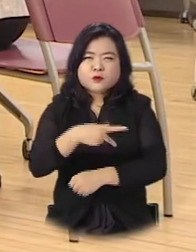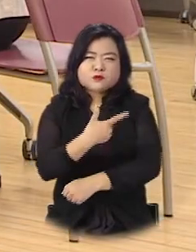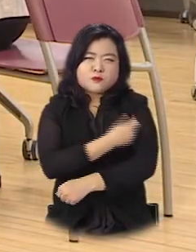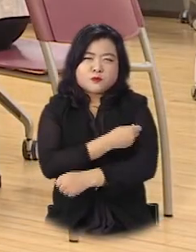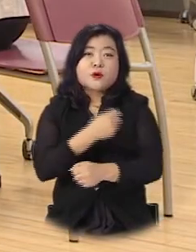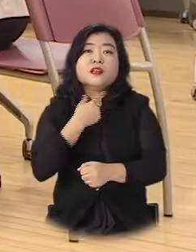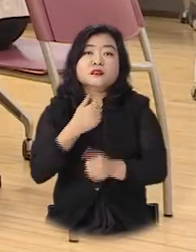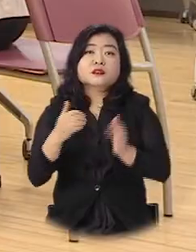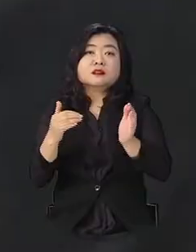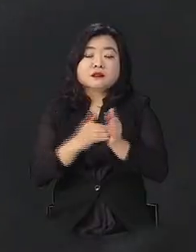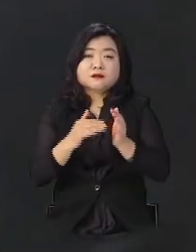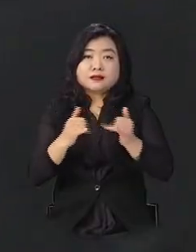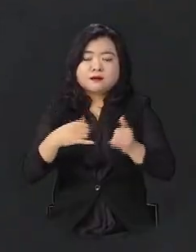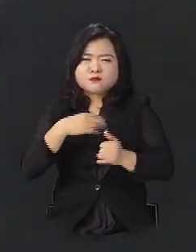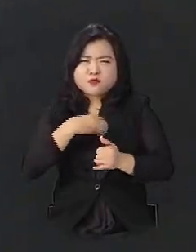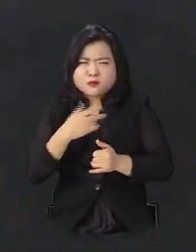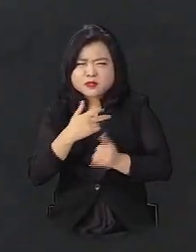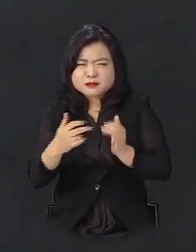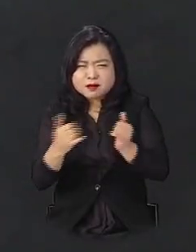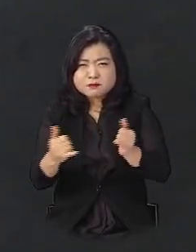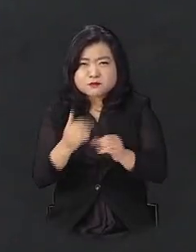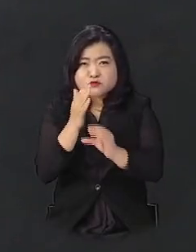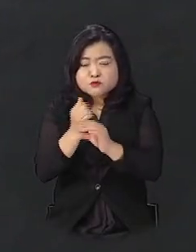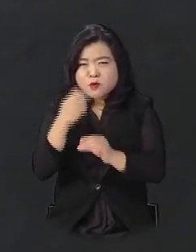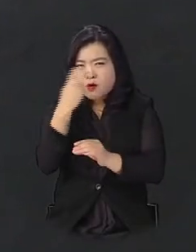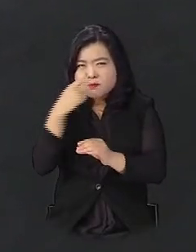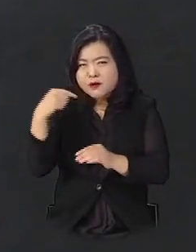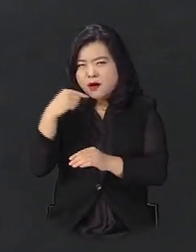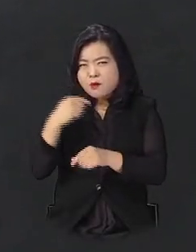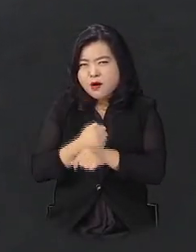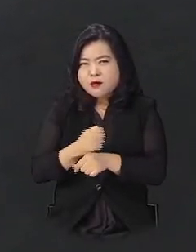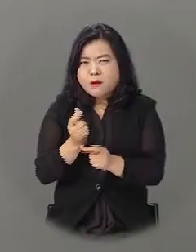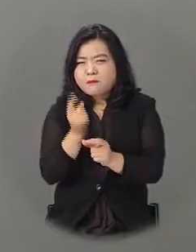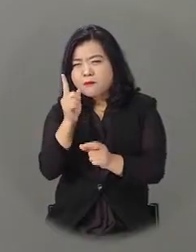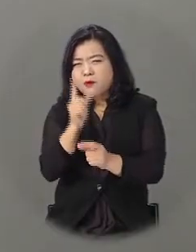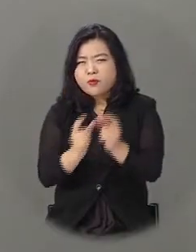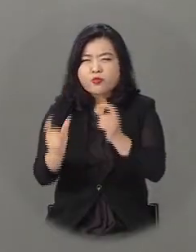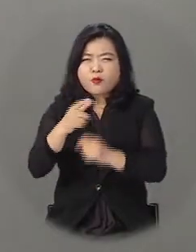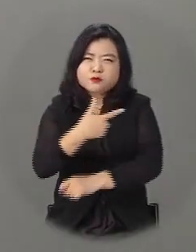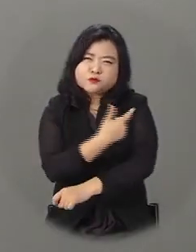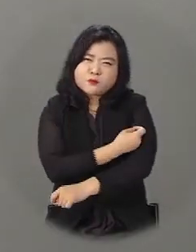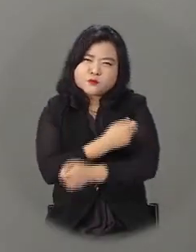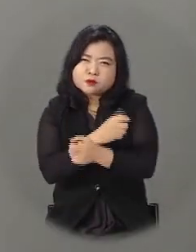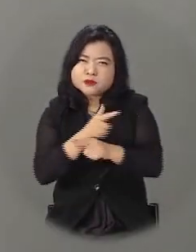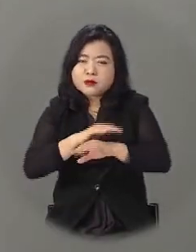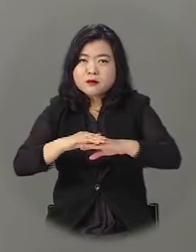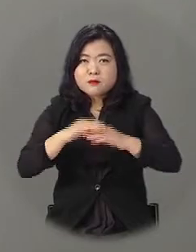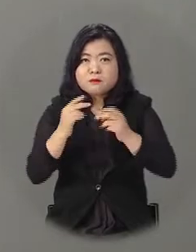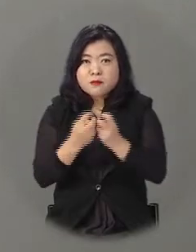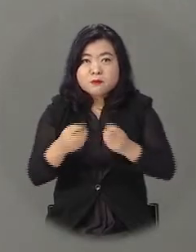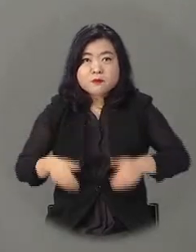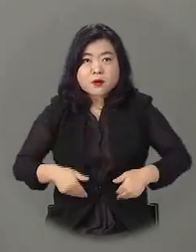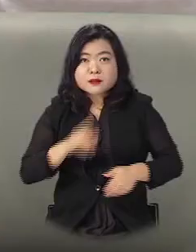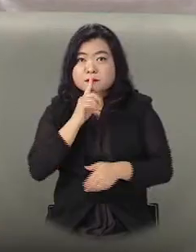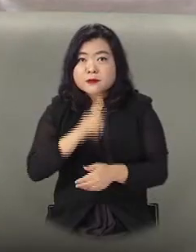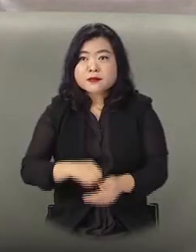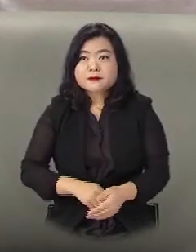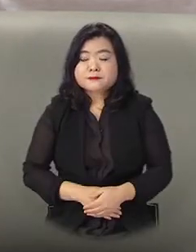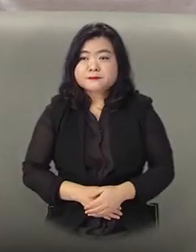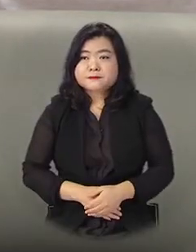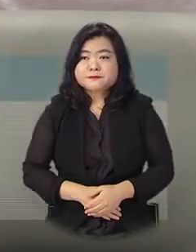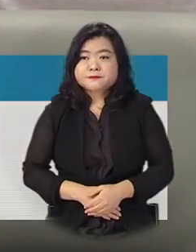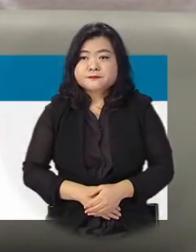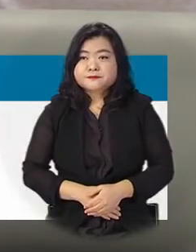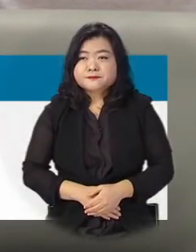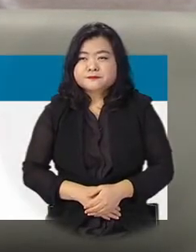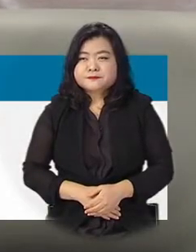마친 고위험군을 중심으로 검사를 강화하거나 부스터샷 접종 등 대책 마련이 필요하다는 지적입니다. 그 의료